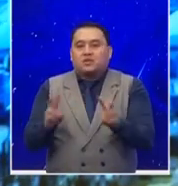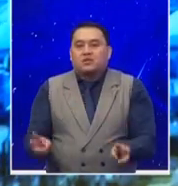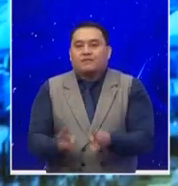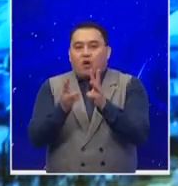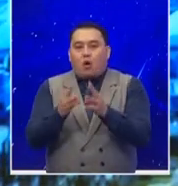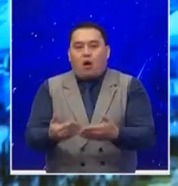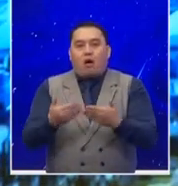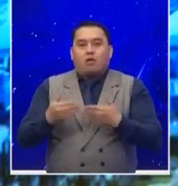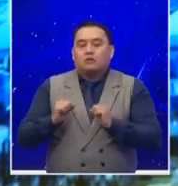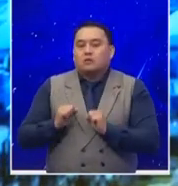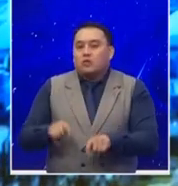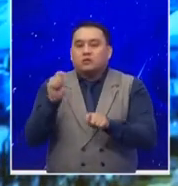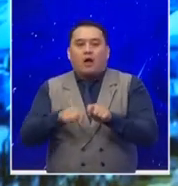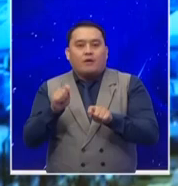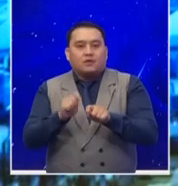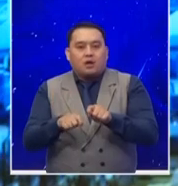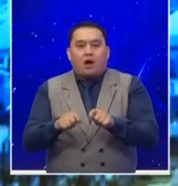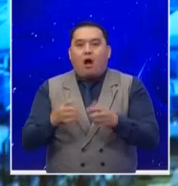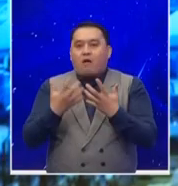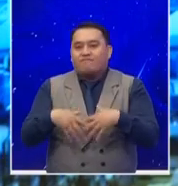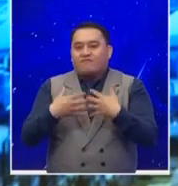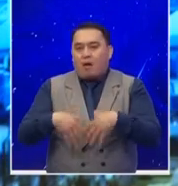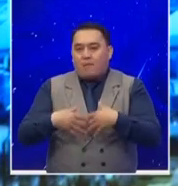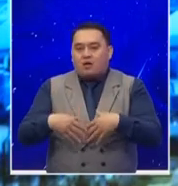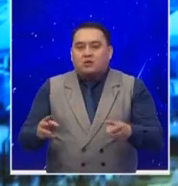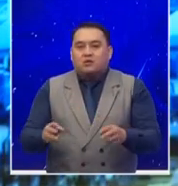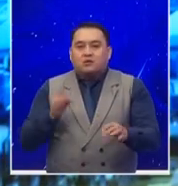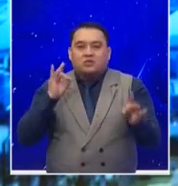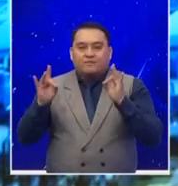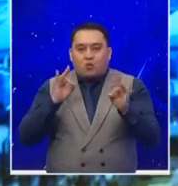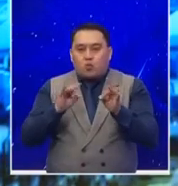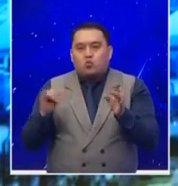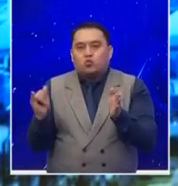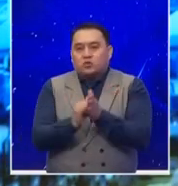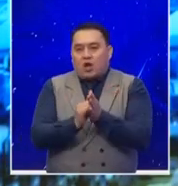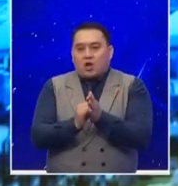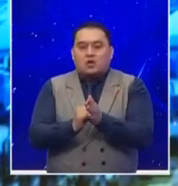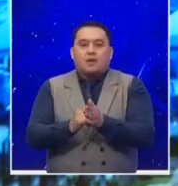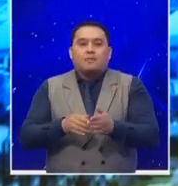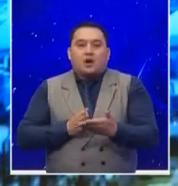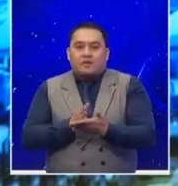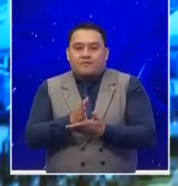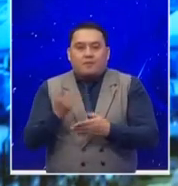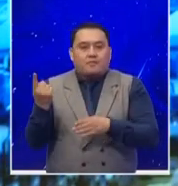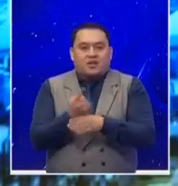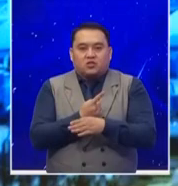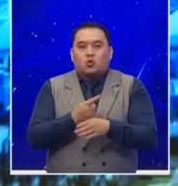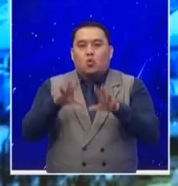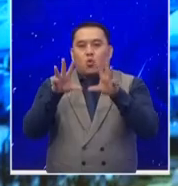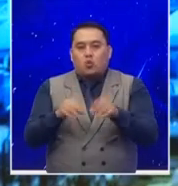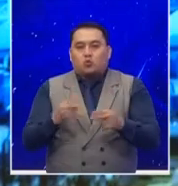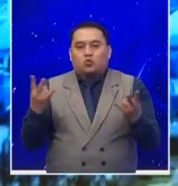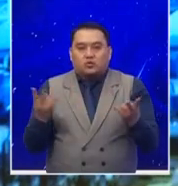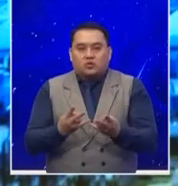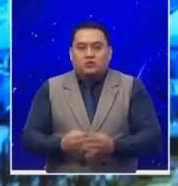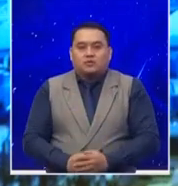тексерді. Талап бойынша олардың әрбірінде автоматтандырылған өрт дабылы құрылғысы, ескерту жүйелері мен алғашқы өрт сөндіру құралдары